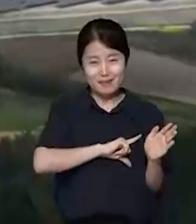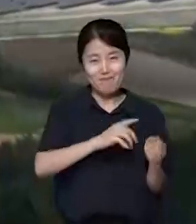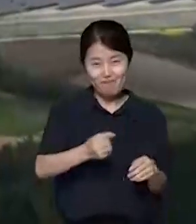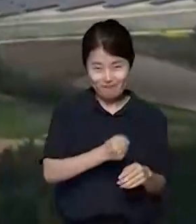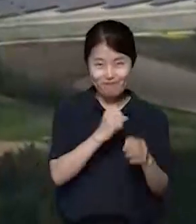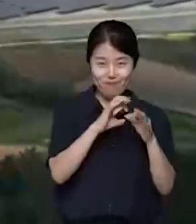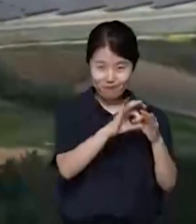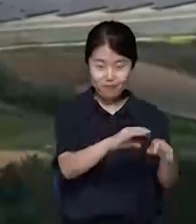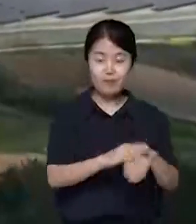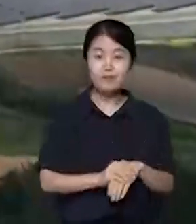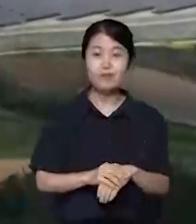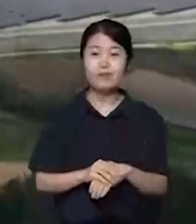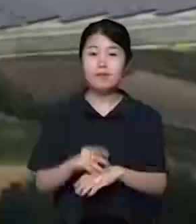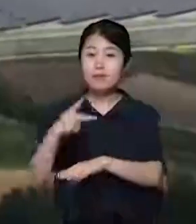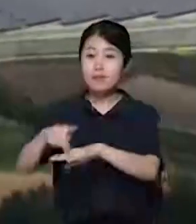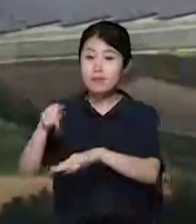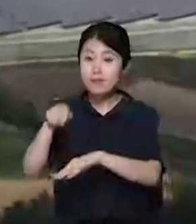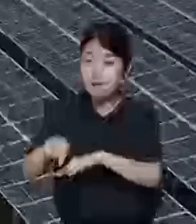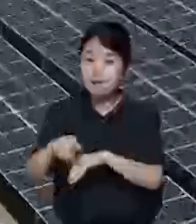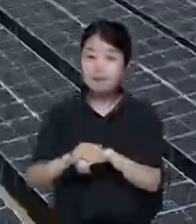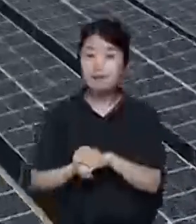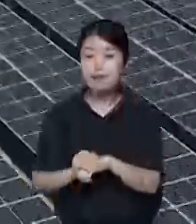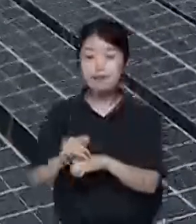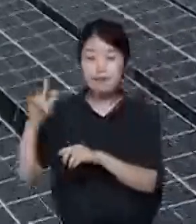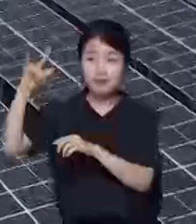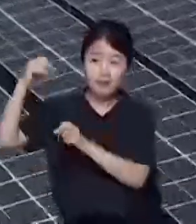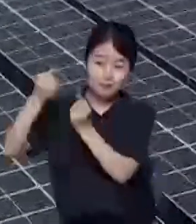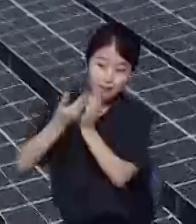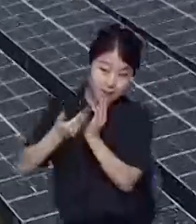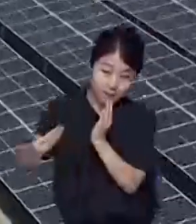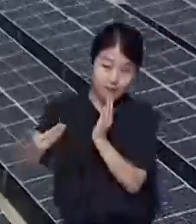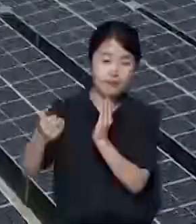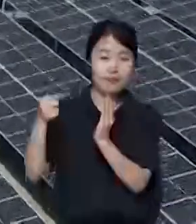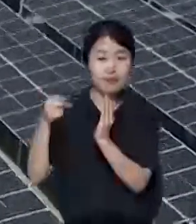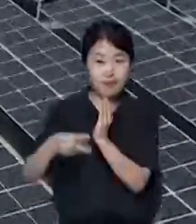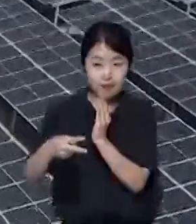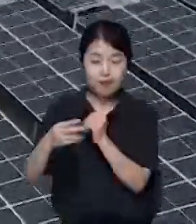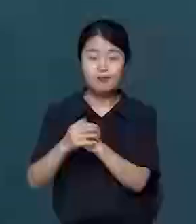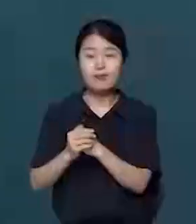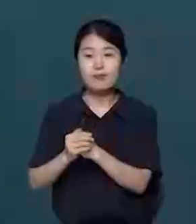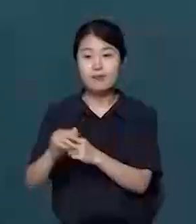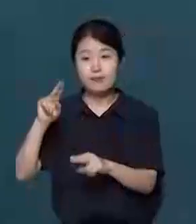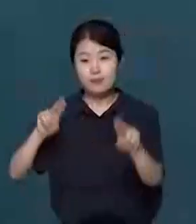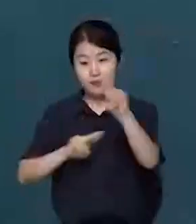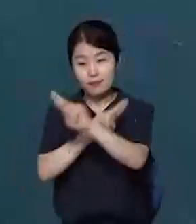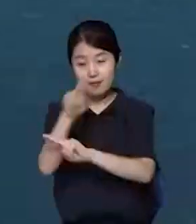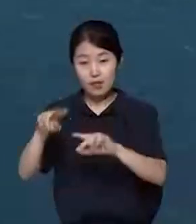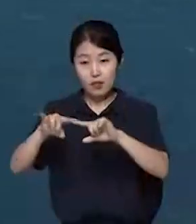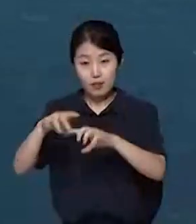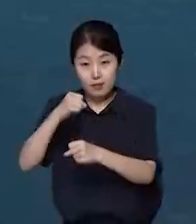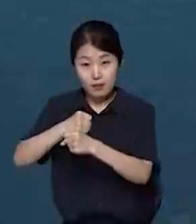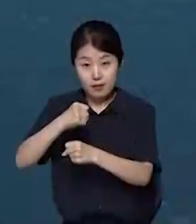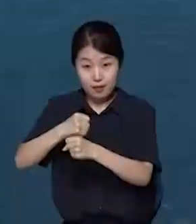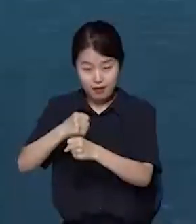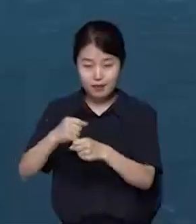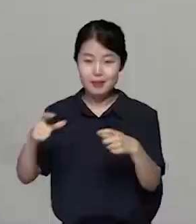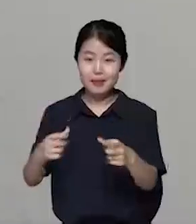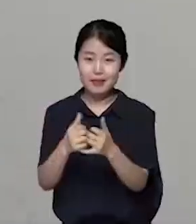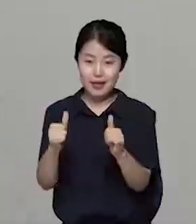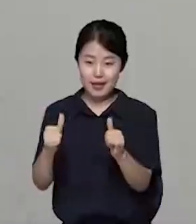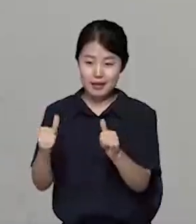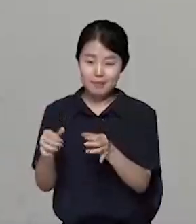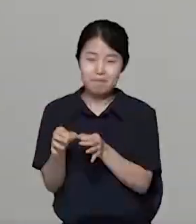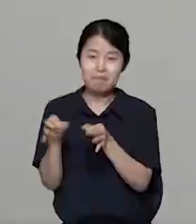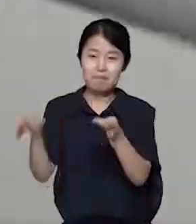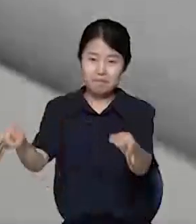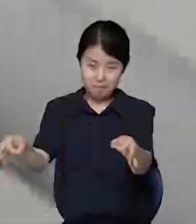신안군은 태양광과 해상풍력 발전 수익금을 주민들이 나눠 갖는 신재생 에너지 정책을 중심으로 한 콘텐츠로 눈길을